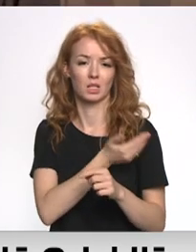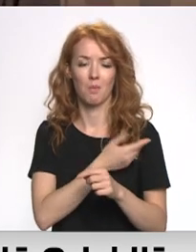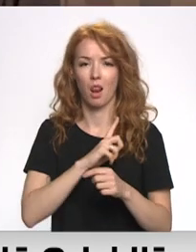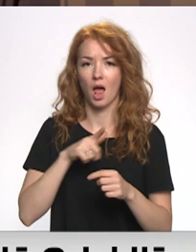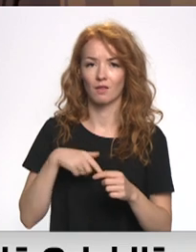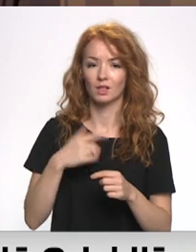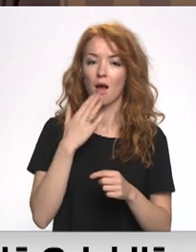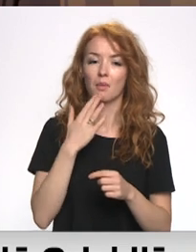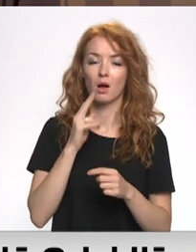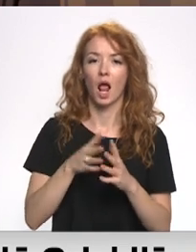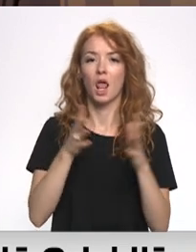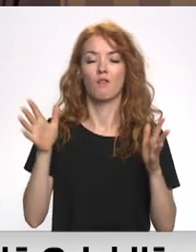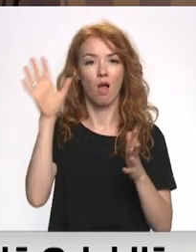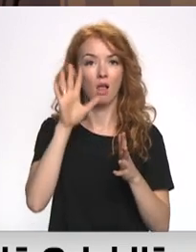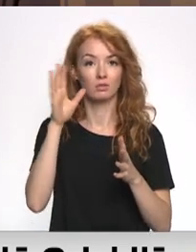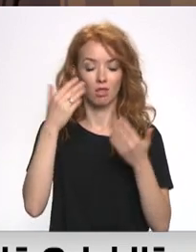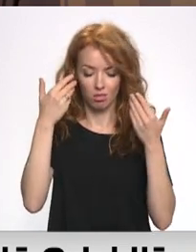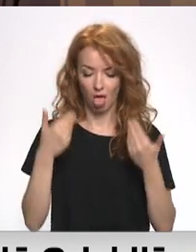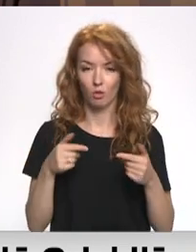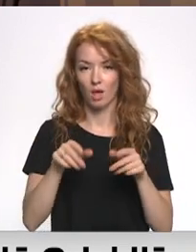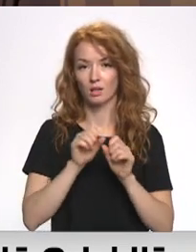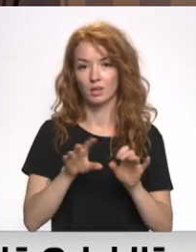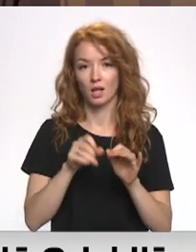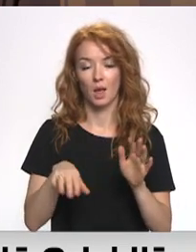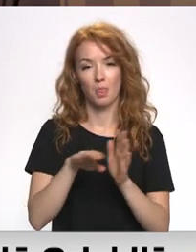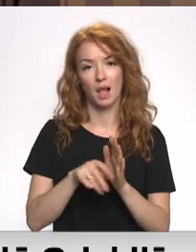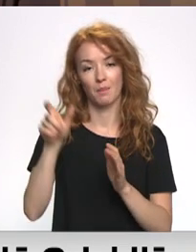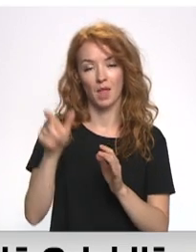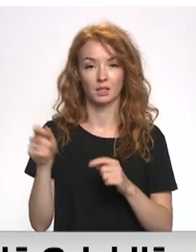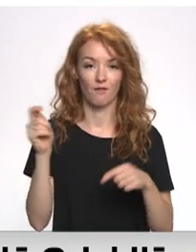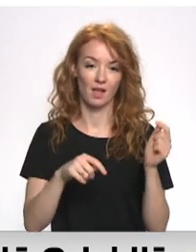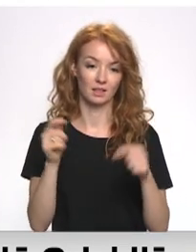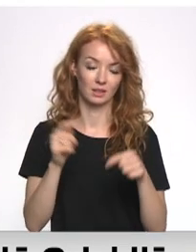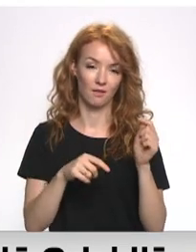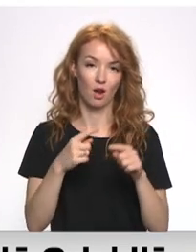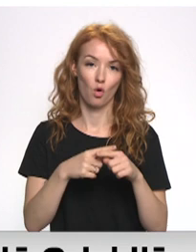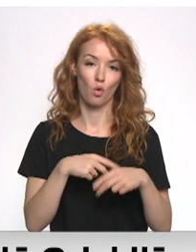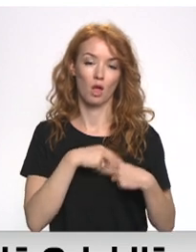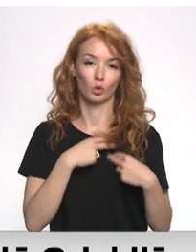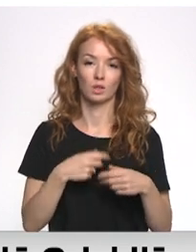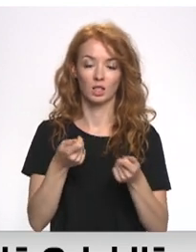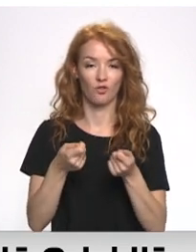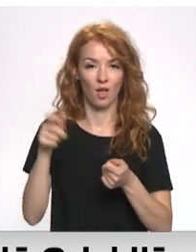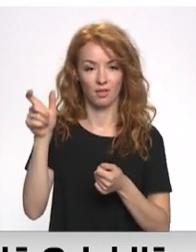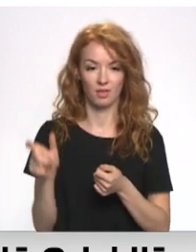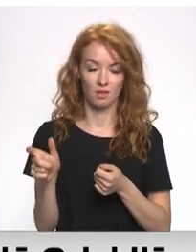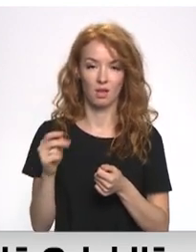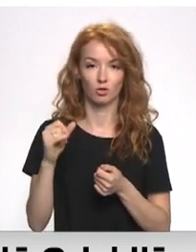kā animācijas lielvalsts tēlu. Tā stāsta festivāla dalībniece un Latvijas animācijas asociācijas vadītāja. Tā ir Anna